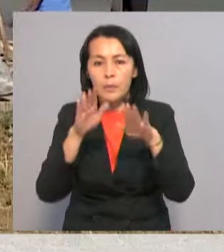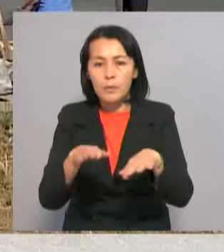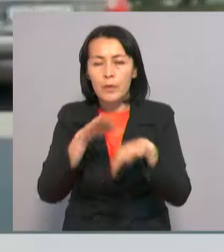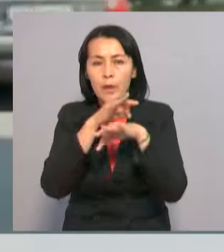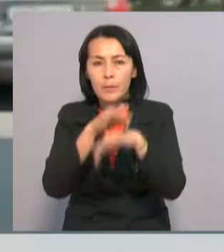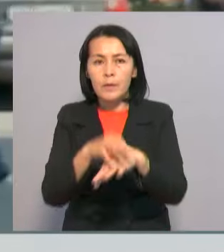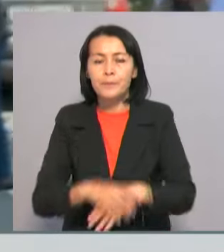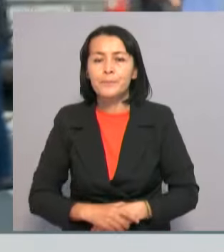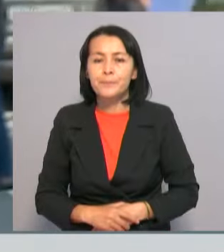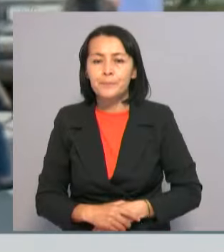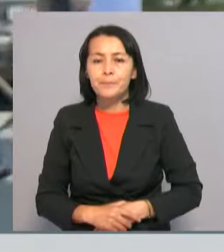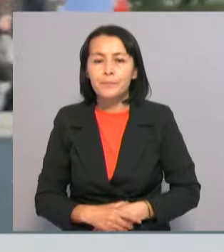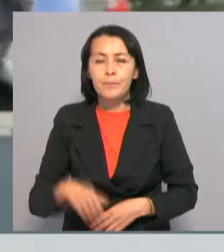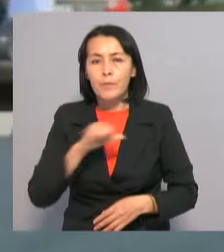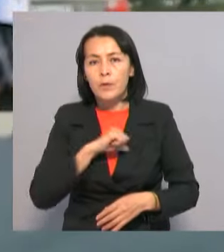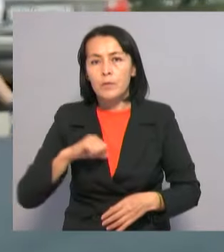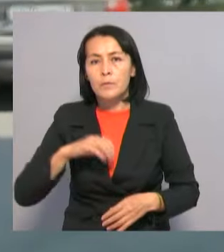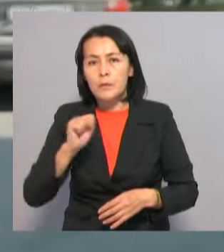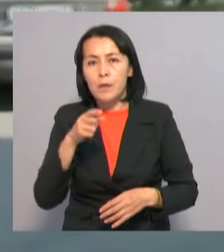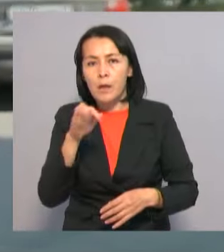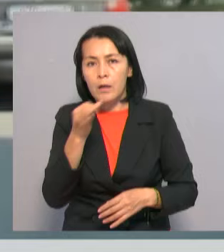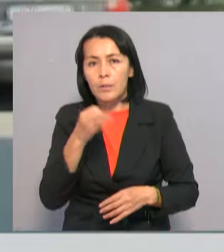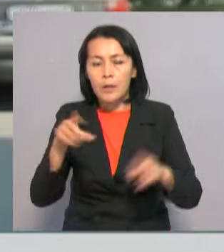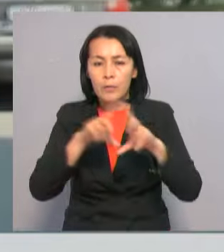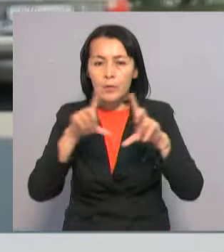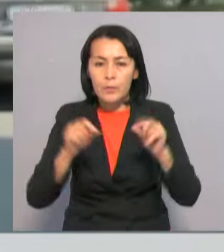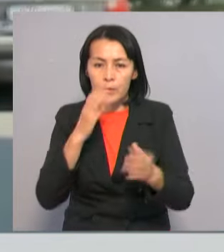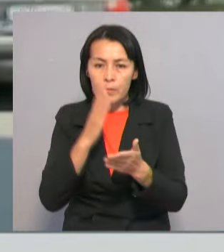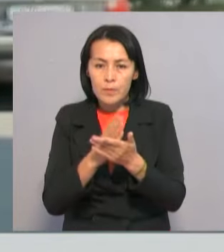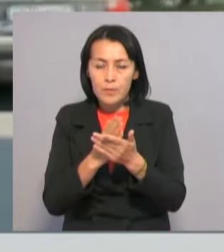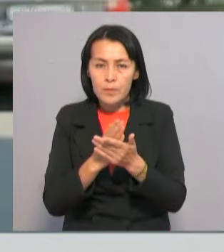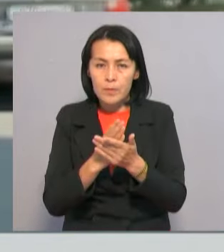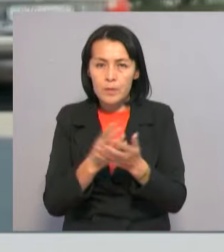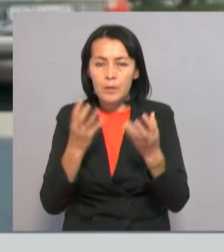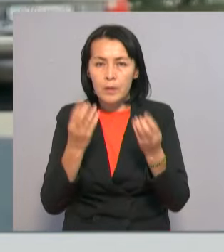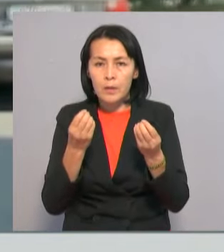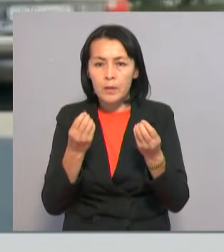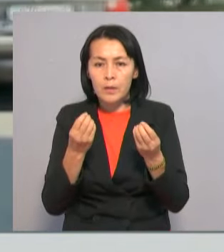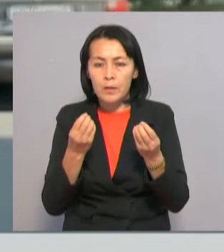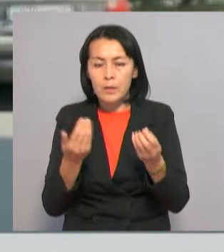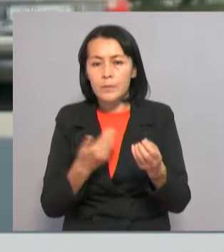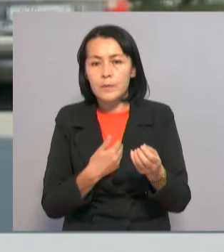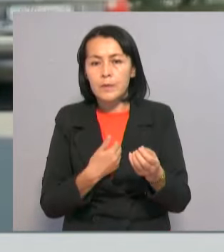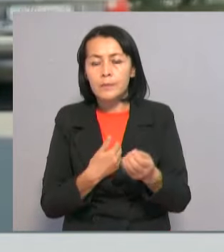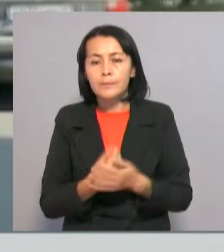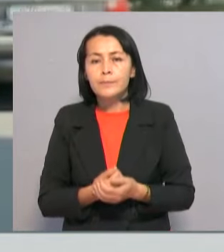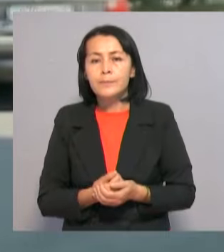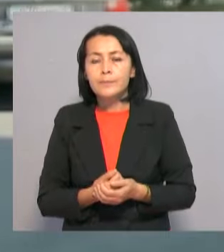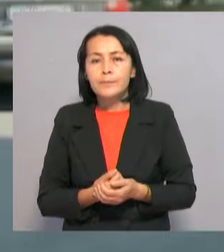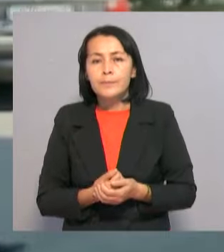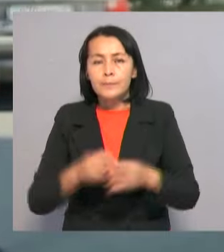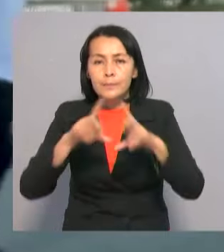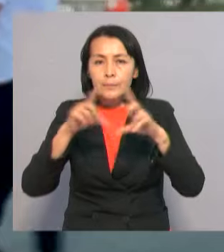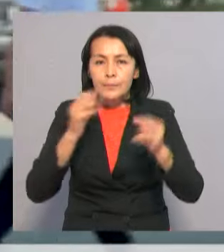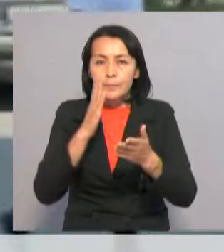төкті. Өзіміздің коммуналдық Абай коммуналдық мекемесі, Кастрой Капитал деген бізде мекемеміз бар, сол